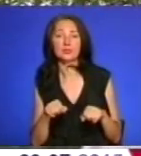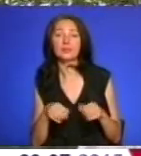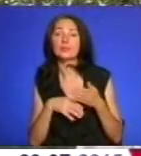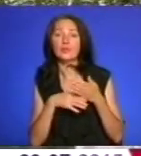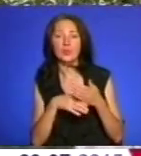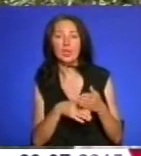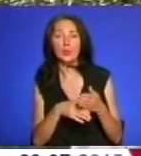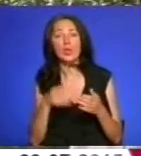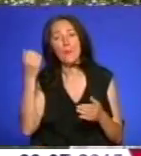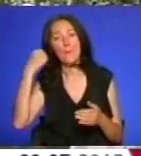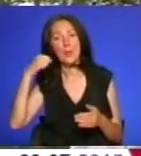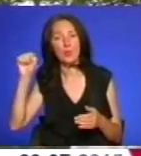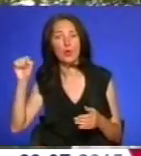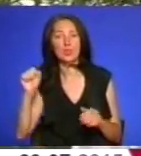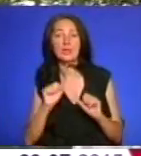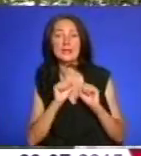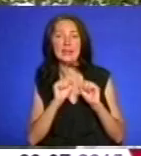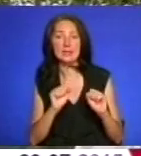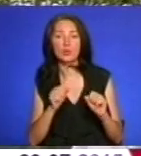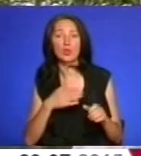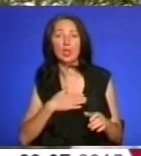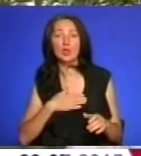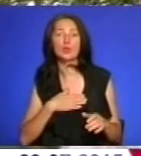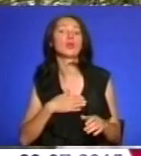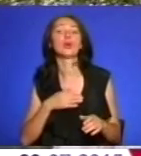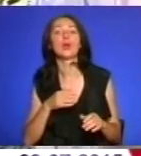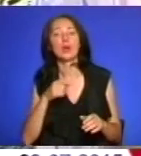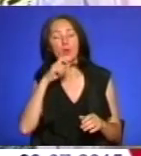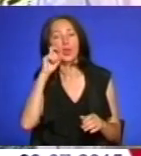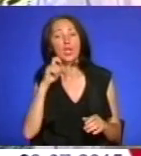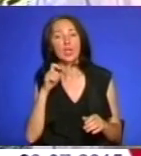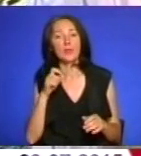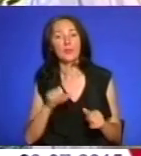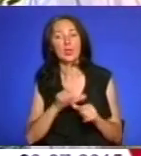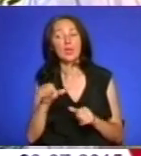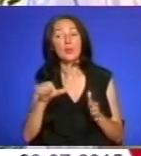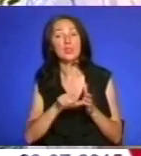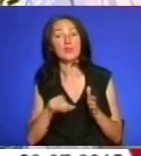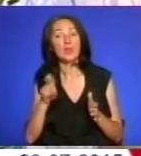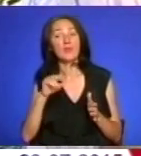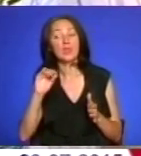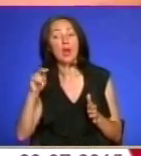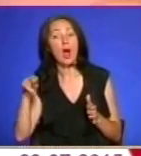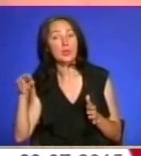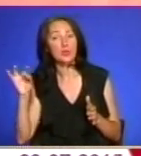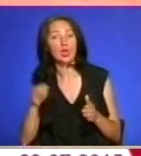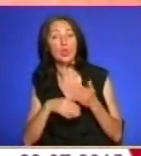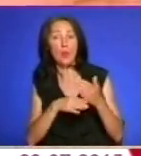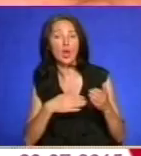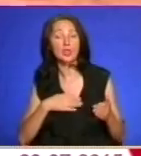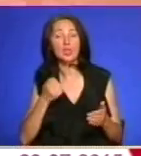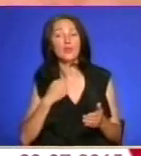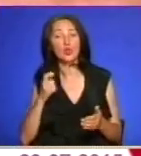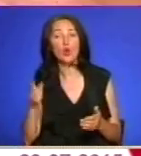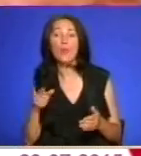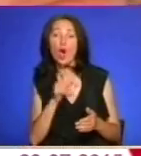сприяти перемозі, захисту нашого суверенітету і України. Окрім представників діаспори, допомагають нашим військовим і